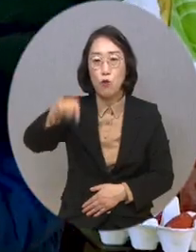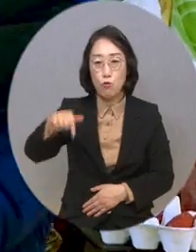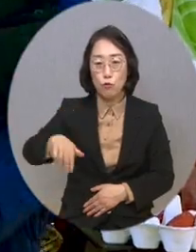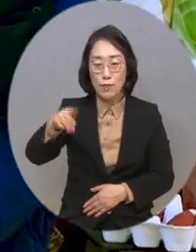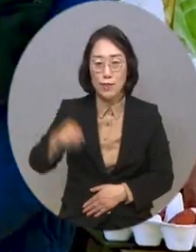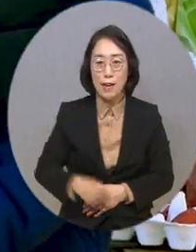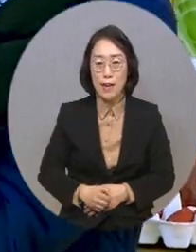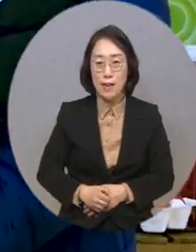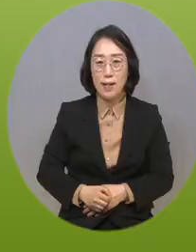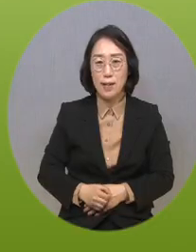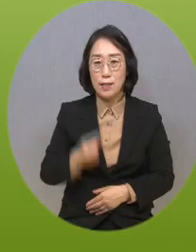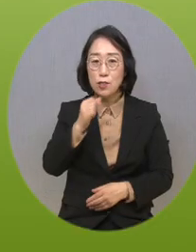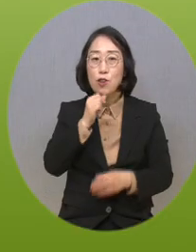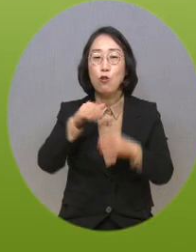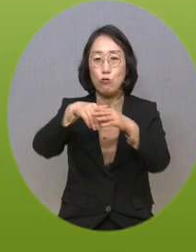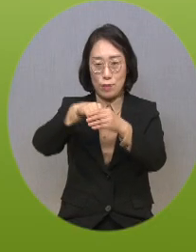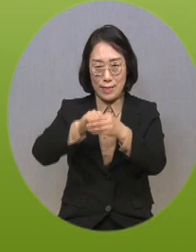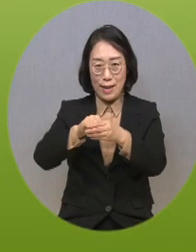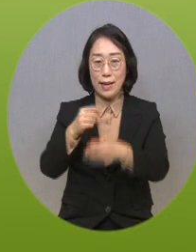모시도록 하겠습니다. 아~